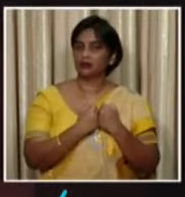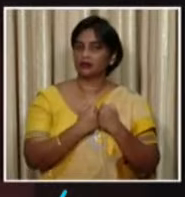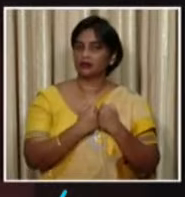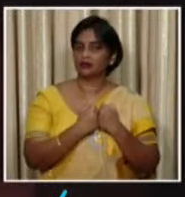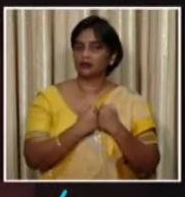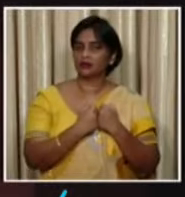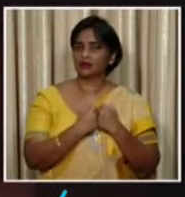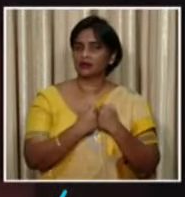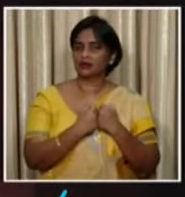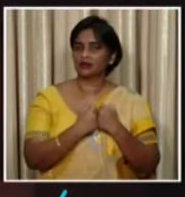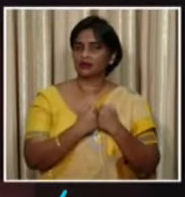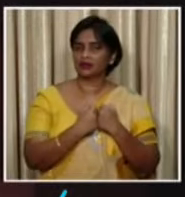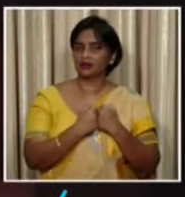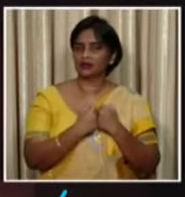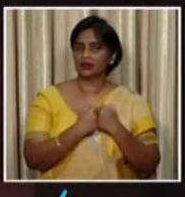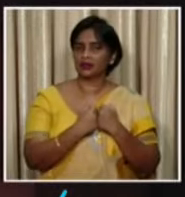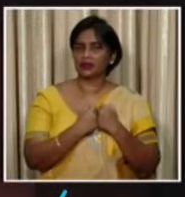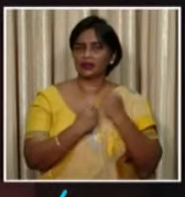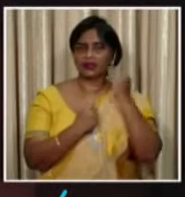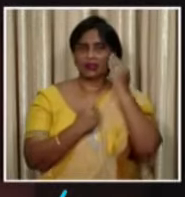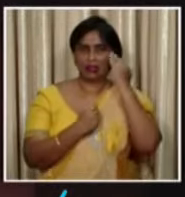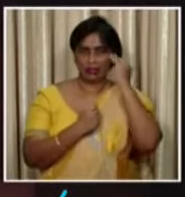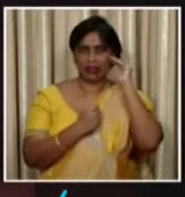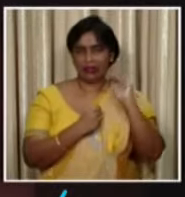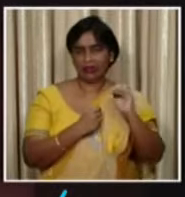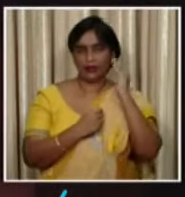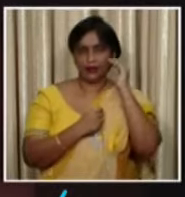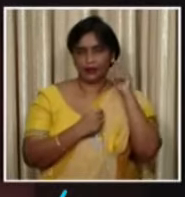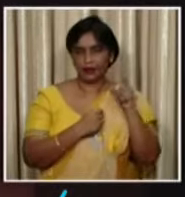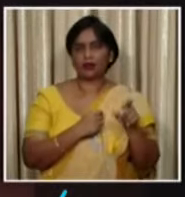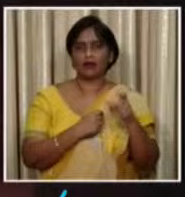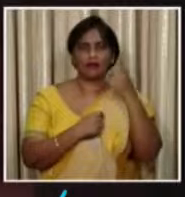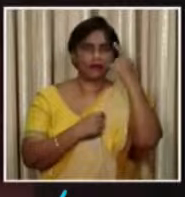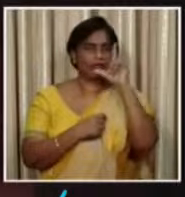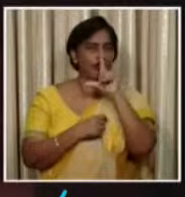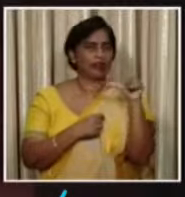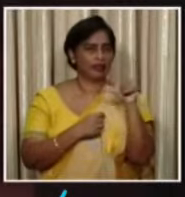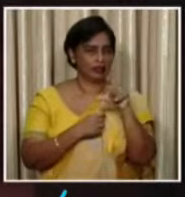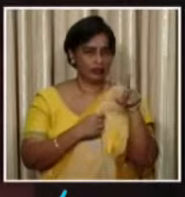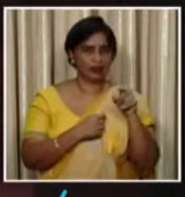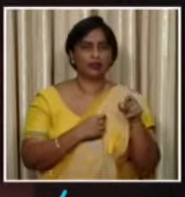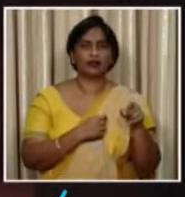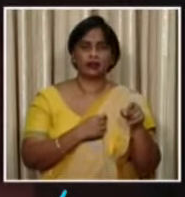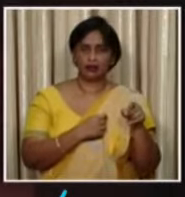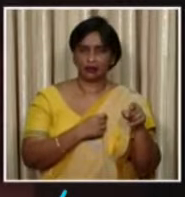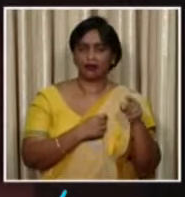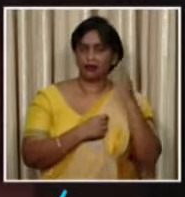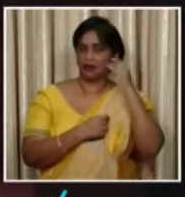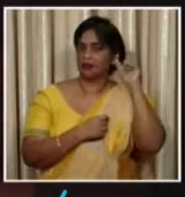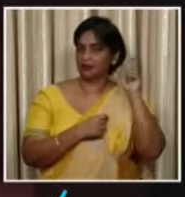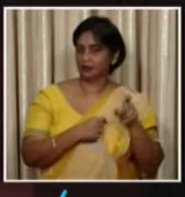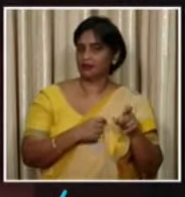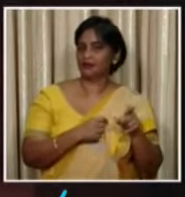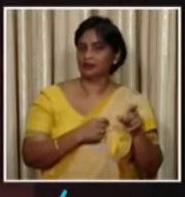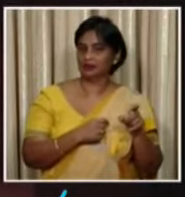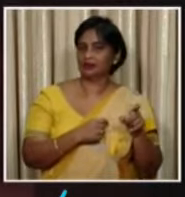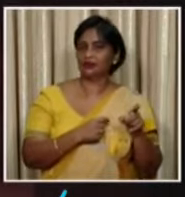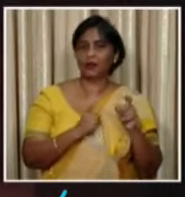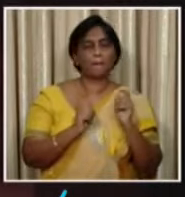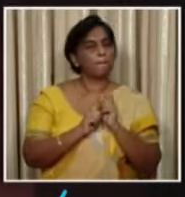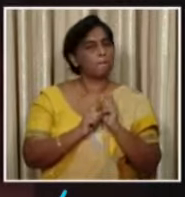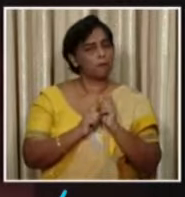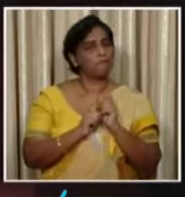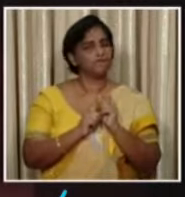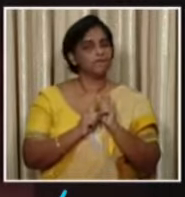චරිත්මා ජිනේන්ද්‍රි මායිටිපේ දියණිය 17 දැරියක් පාදුක්ක